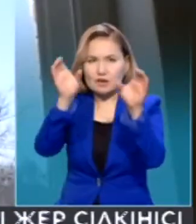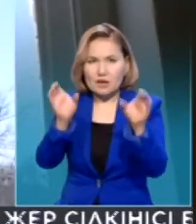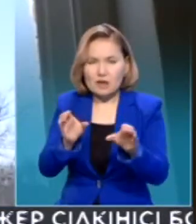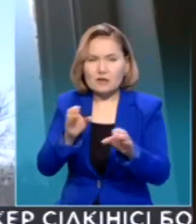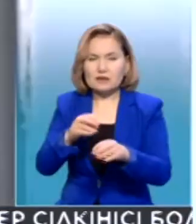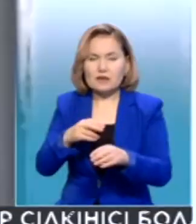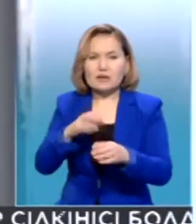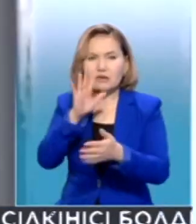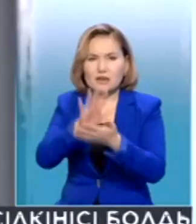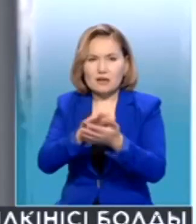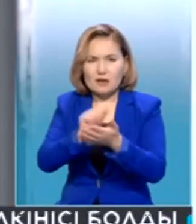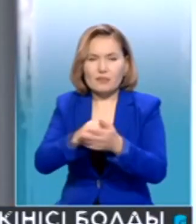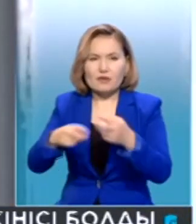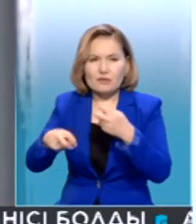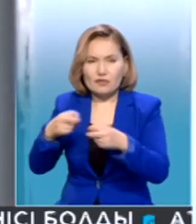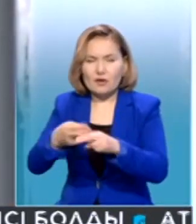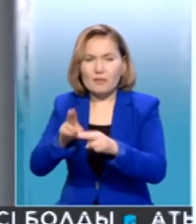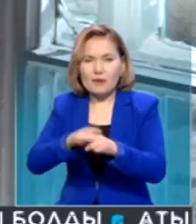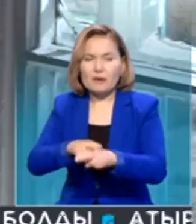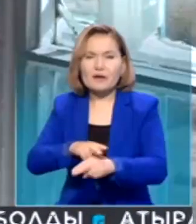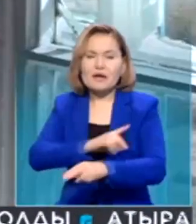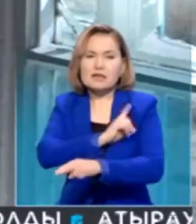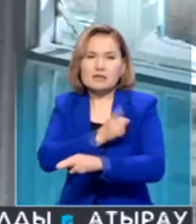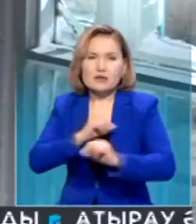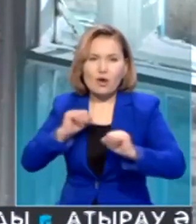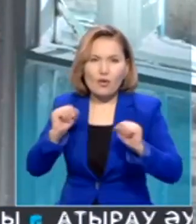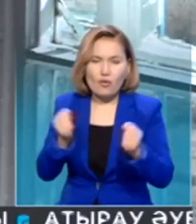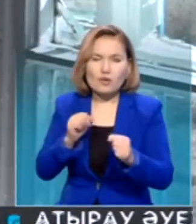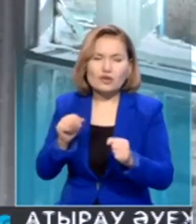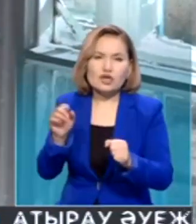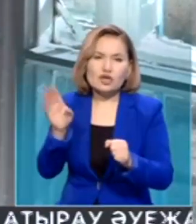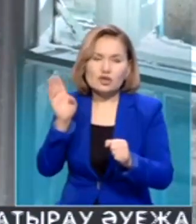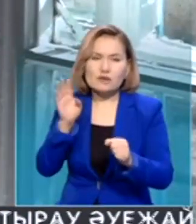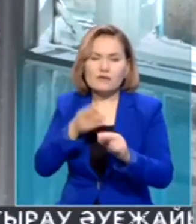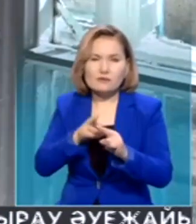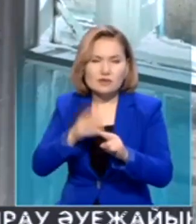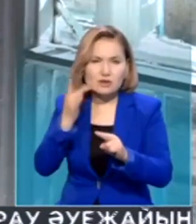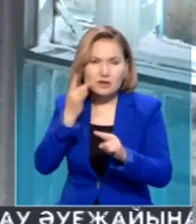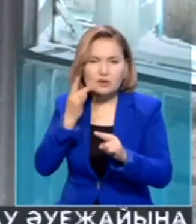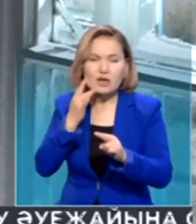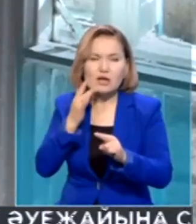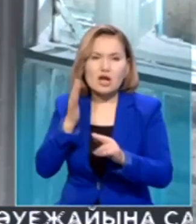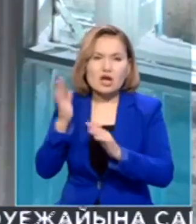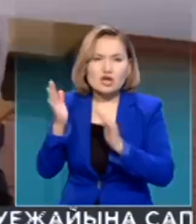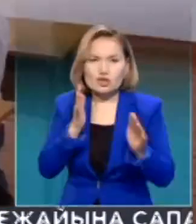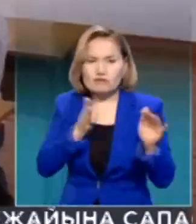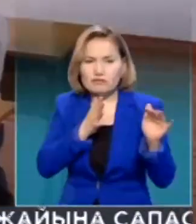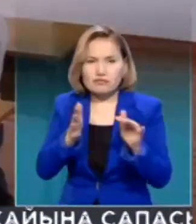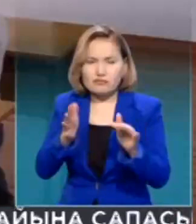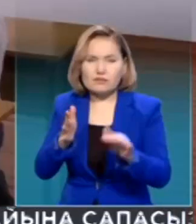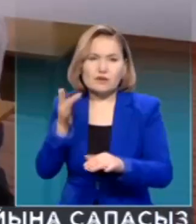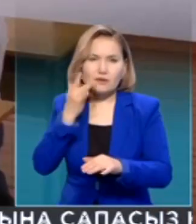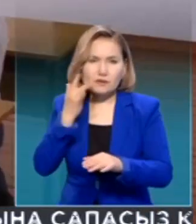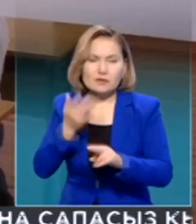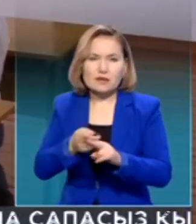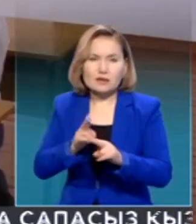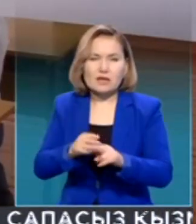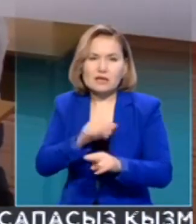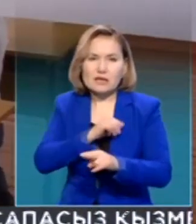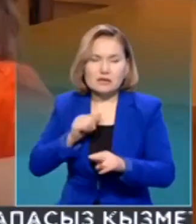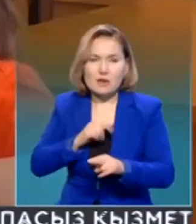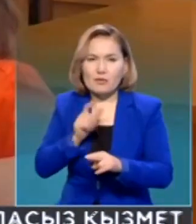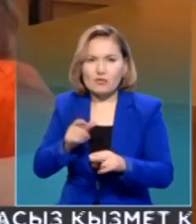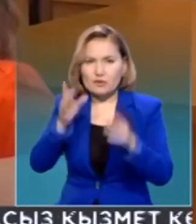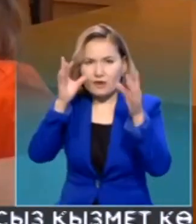шіріп кеткен. Сондықтан қыста жел азынап тұрып, одан қорғану үшін целлофанмен бітеледі. Барлық сыныптағы